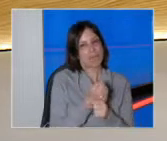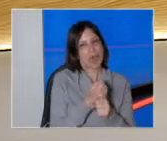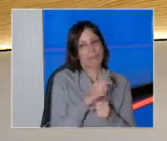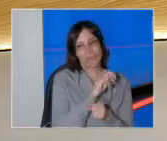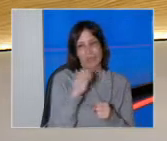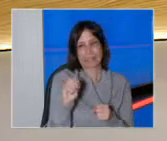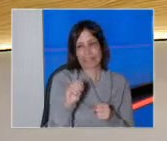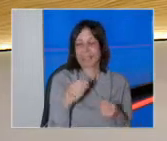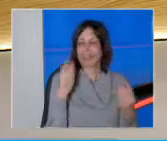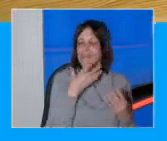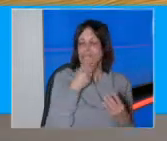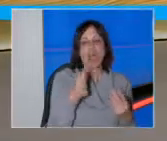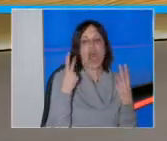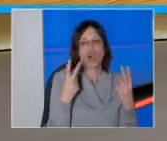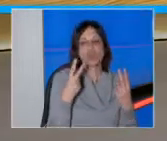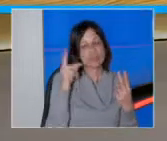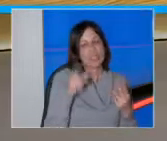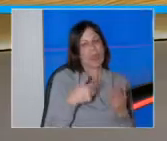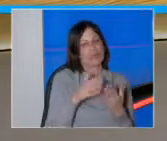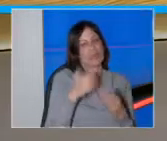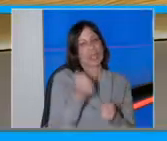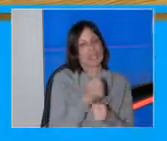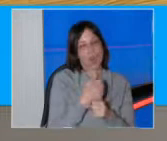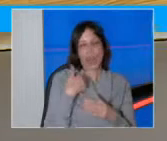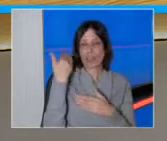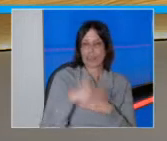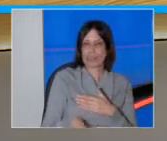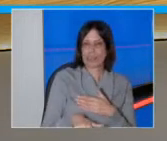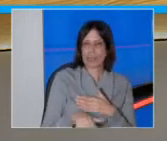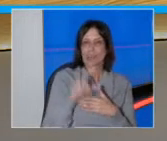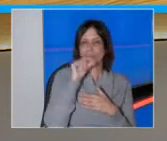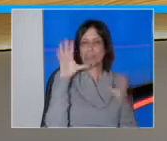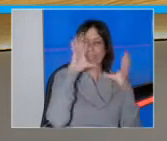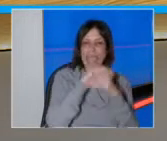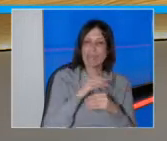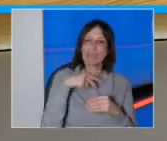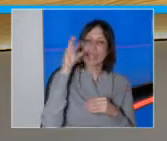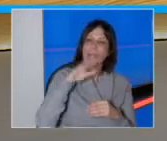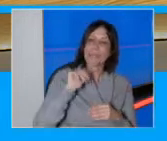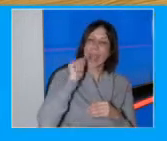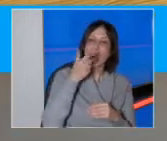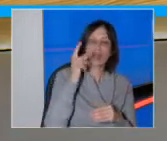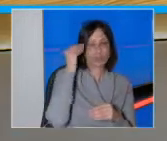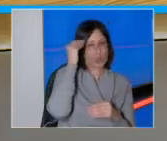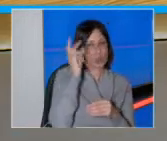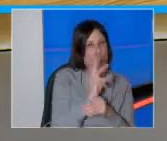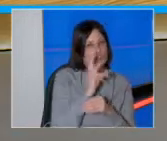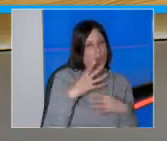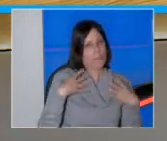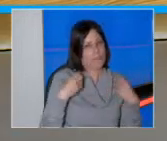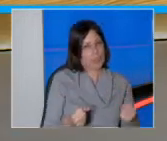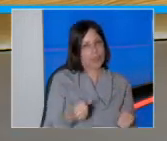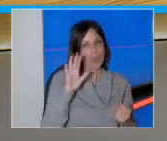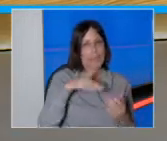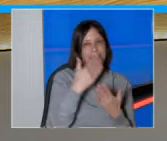כך... טוב, אנחנו מסיימים כאן את ציוצי ערב, אנחנו נהיה פה גם מחר. זכרו לשמור על הבריאות שלכם ועל התקנות,